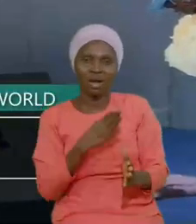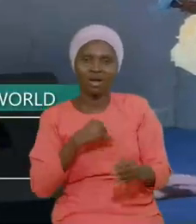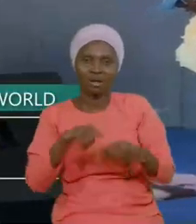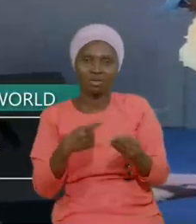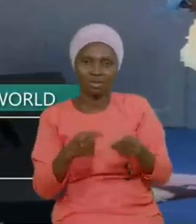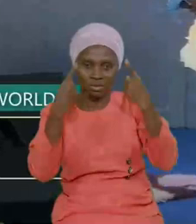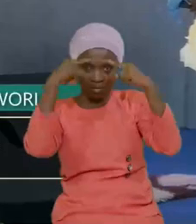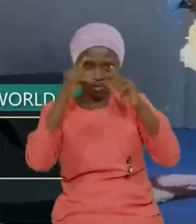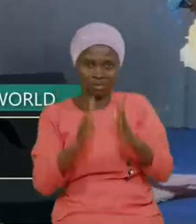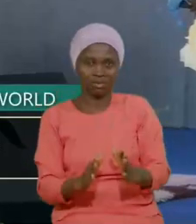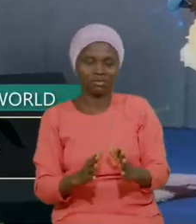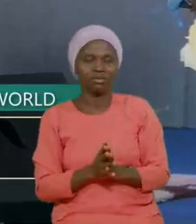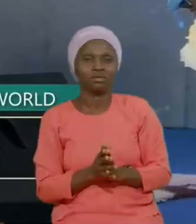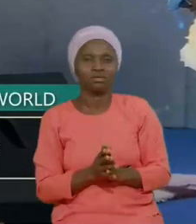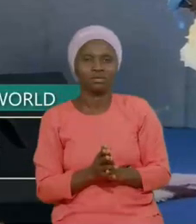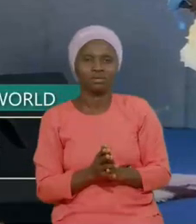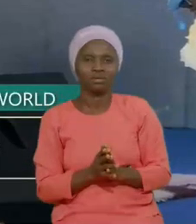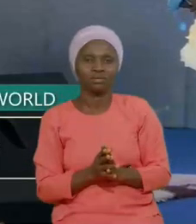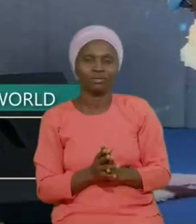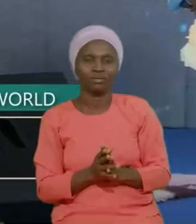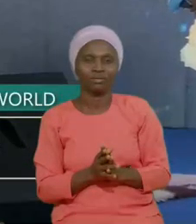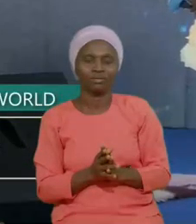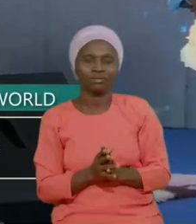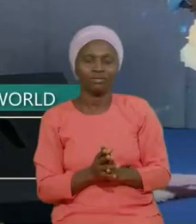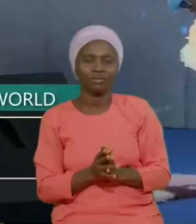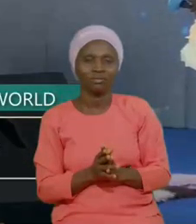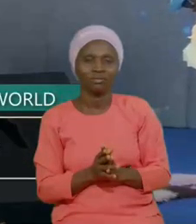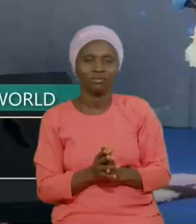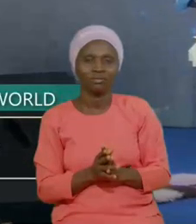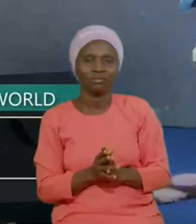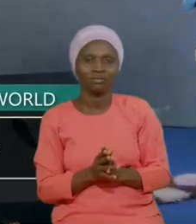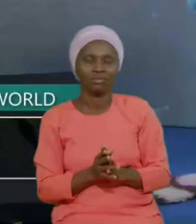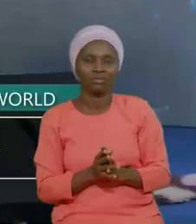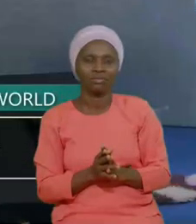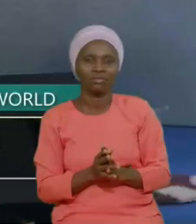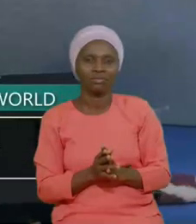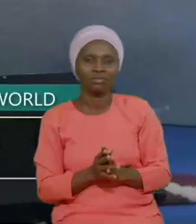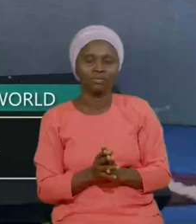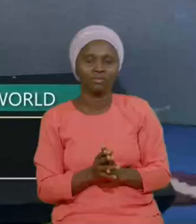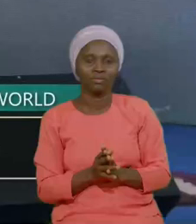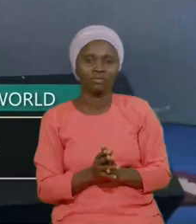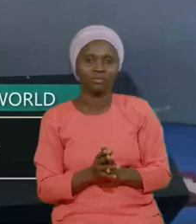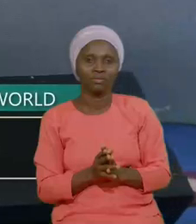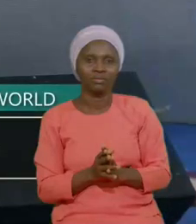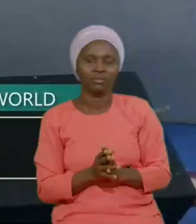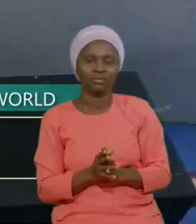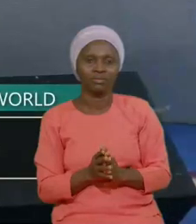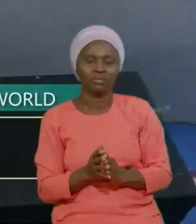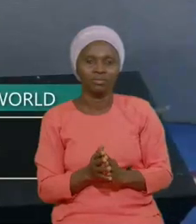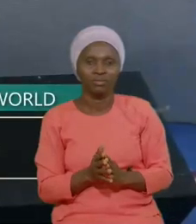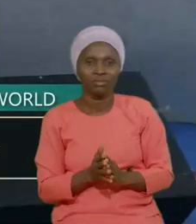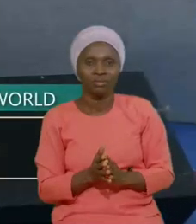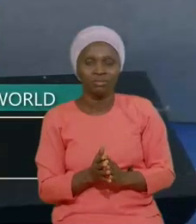Je veux voir des gens qui ont eu des accidents et de la hanche vers le bas, ils étaient paralysés, mais pourtant qui ont pu réussir. Va observer